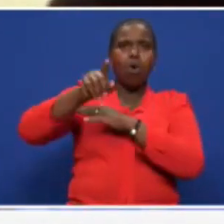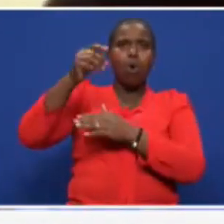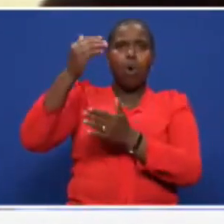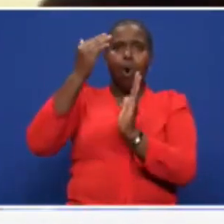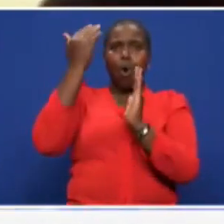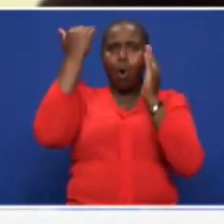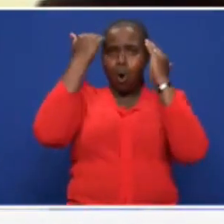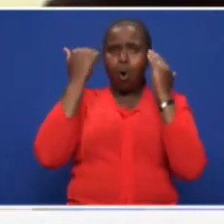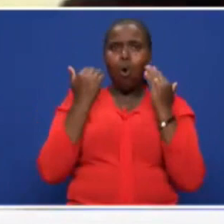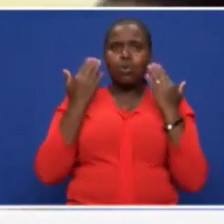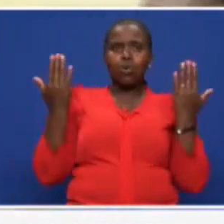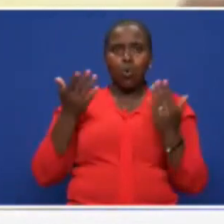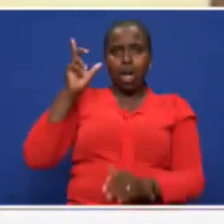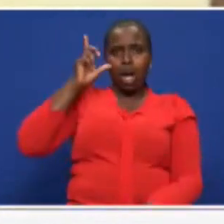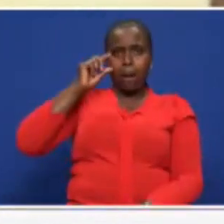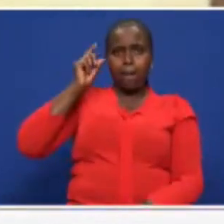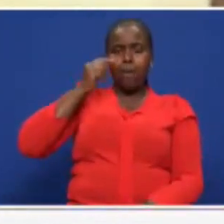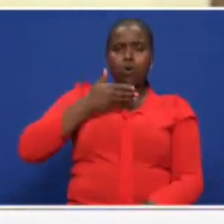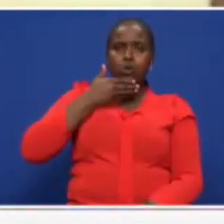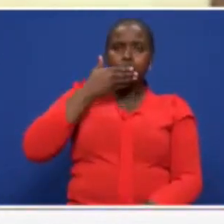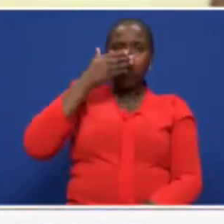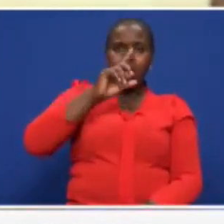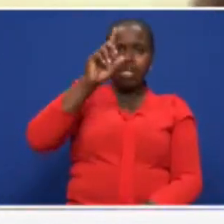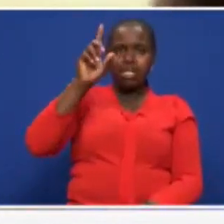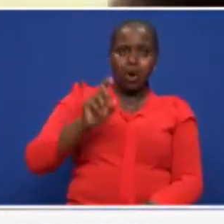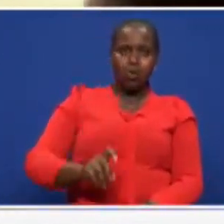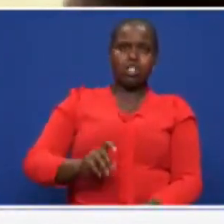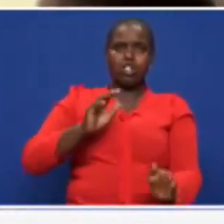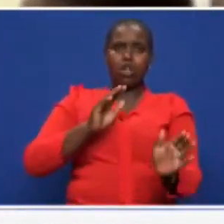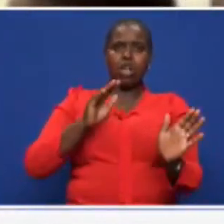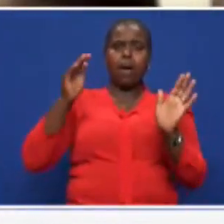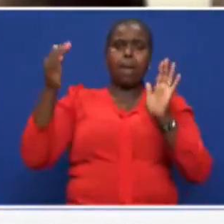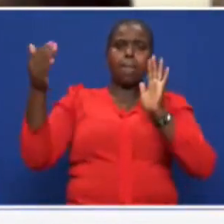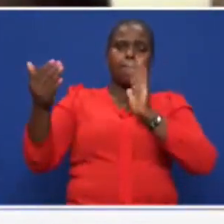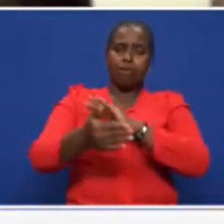katika kaunti ya Mombasa kujibu mashtaka